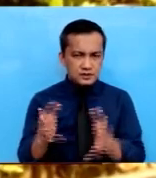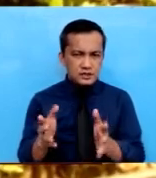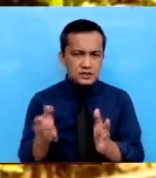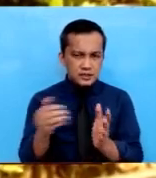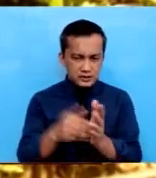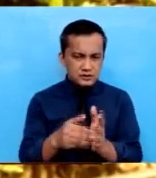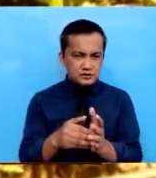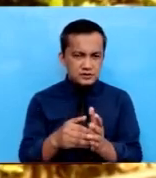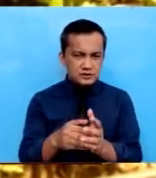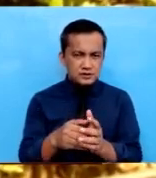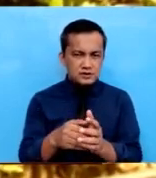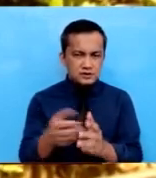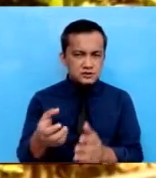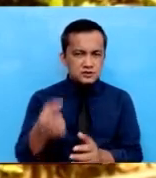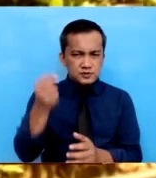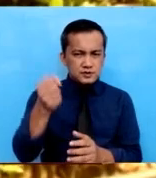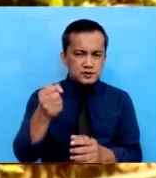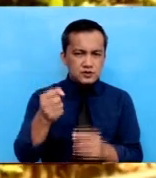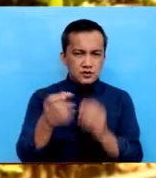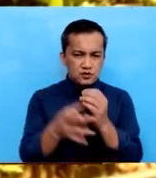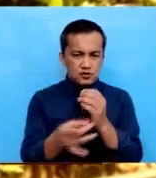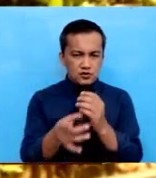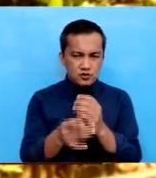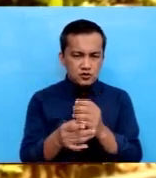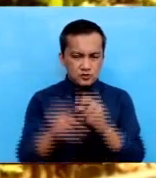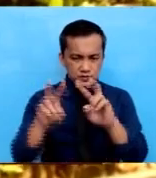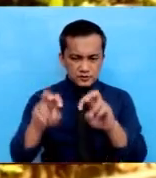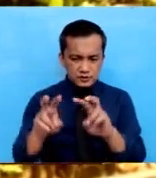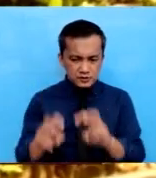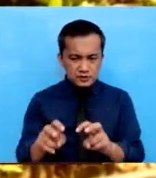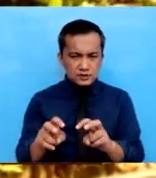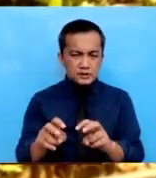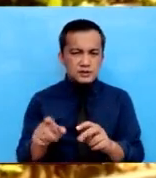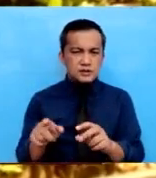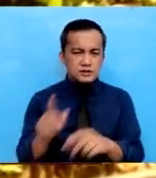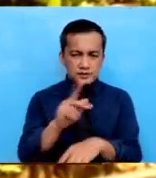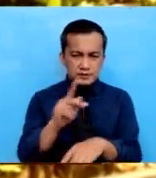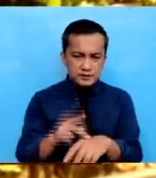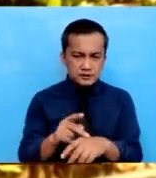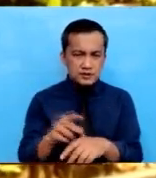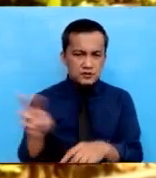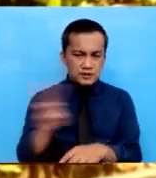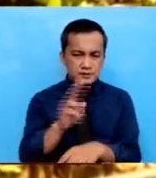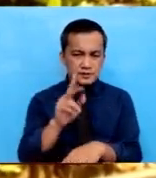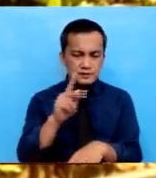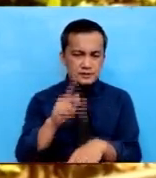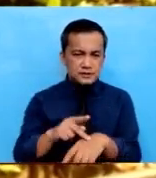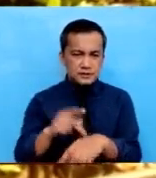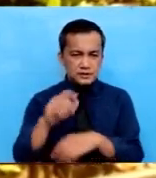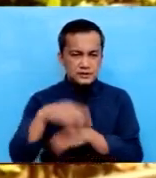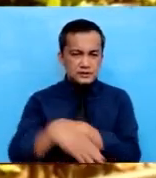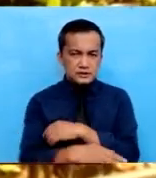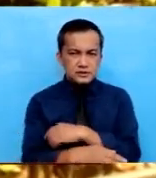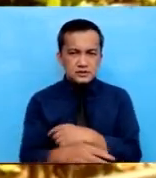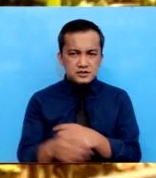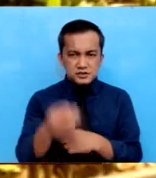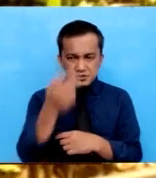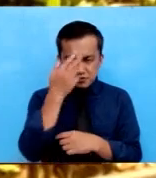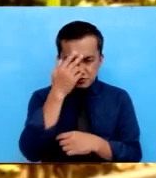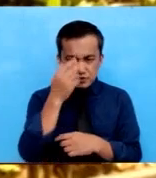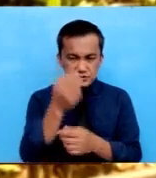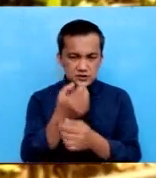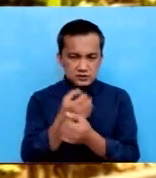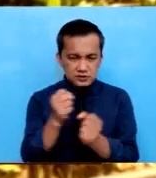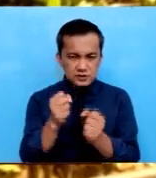ang sinuspinding oil exploration activities ng Pilipinas sa West Philippine Sea. Hinanatuloy ng isang security expert,